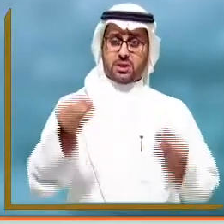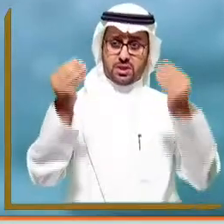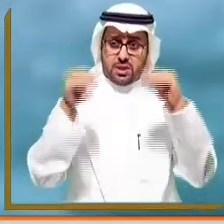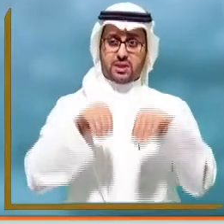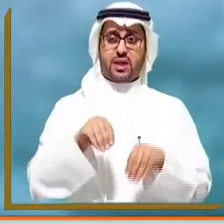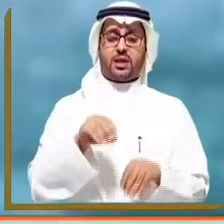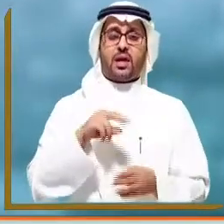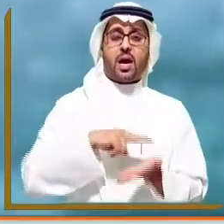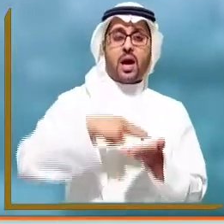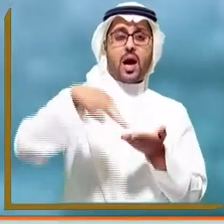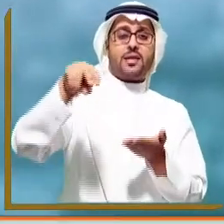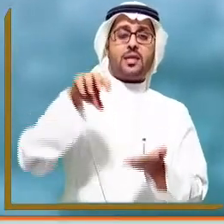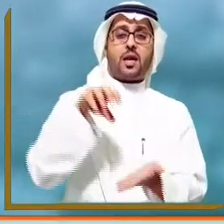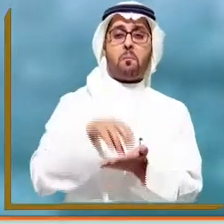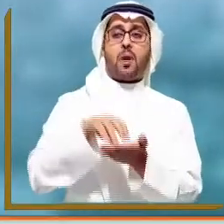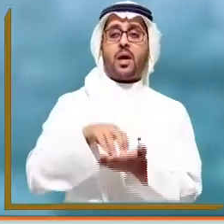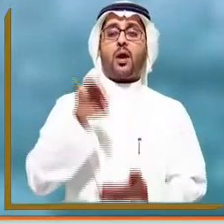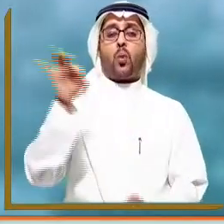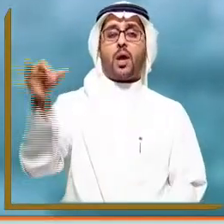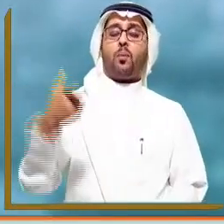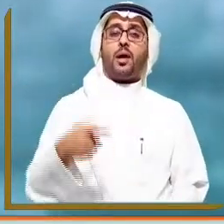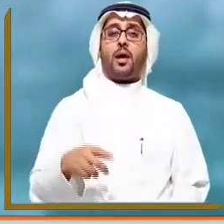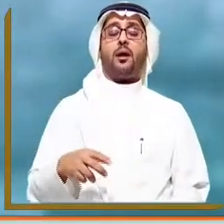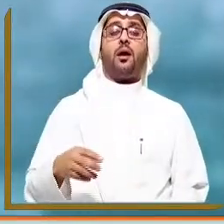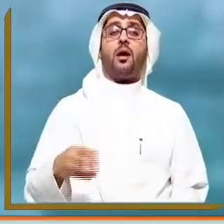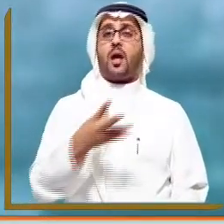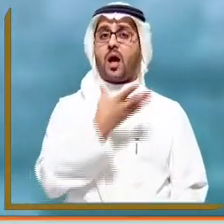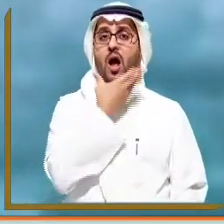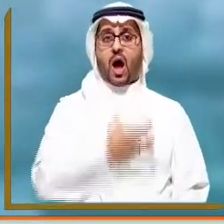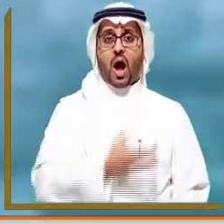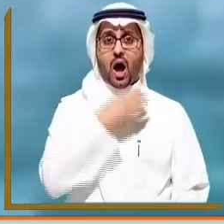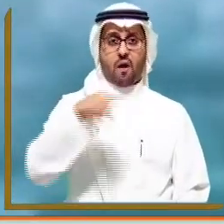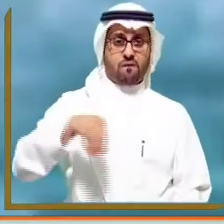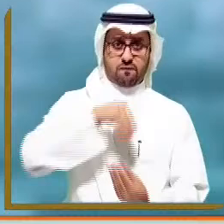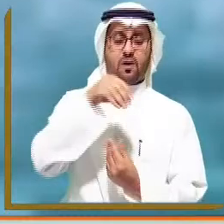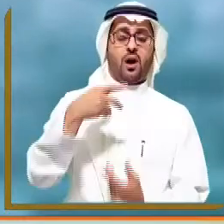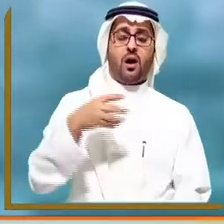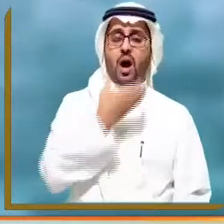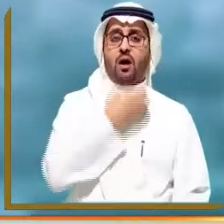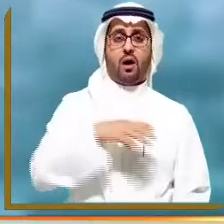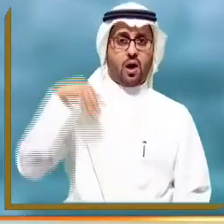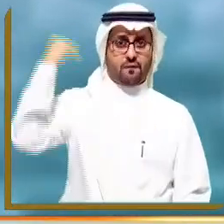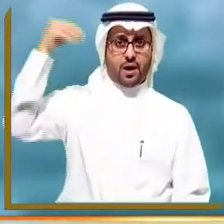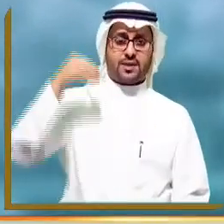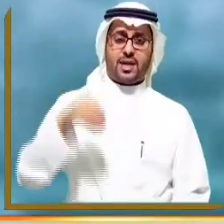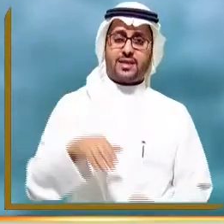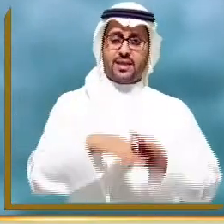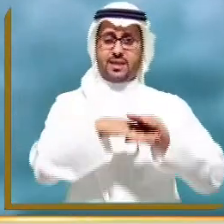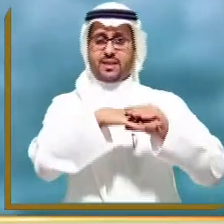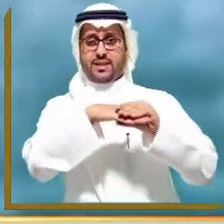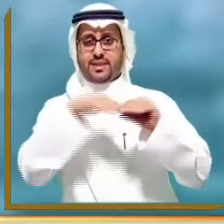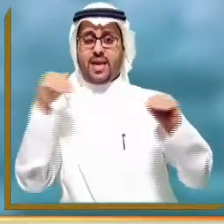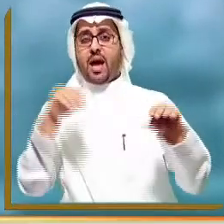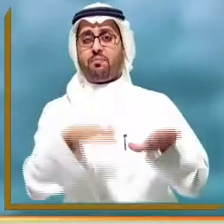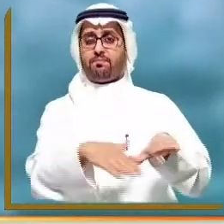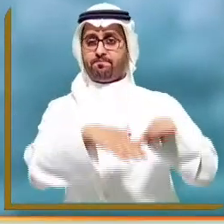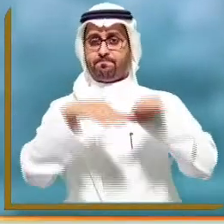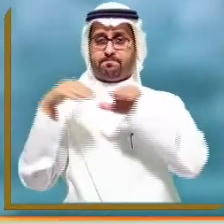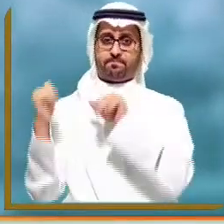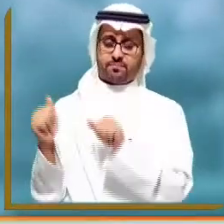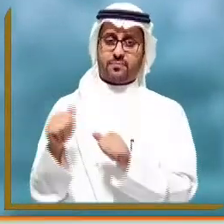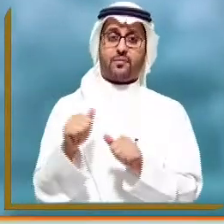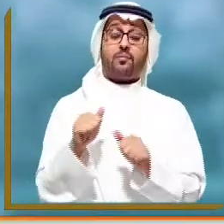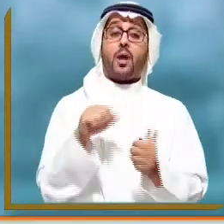حاملة الطائرات USS إيزنهاور في المنطقة، وذلك لتأمين الانسحاب المقرر لقوات التحالف الدولي